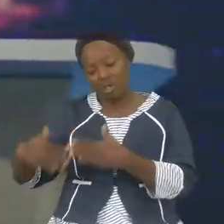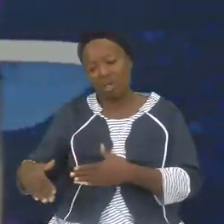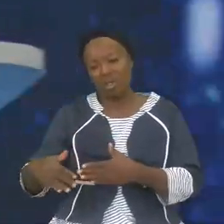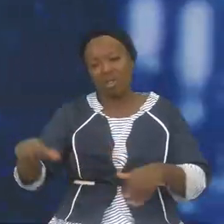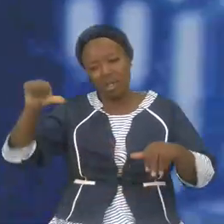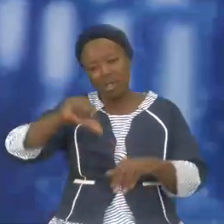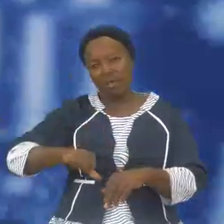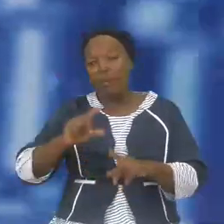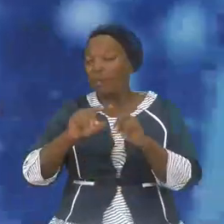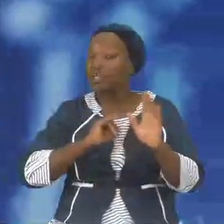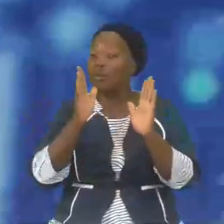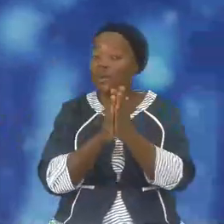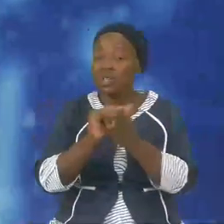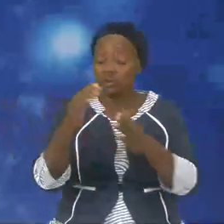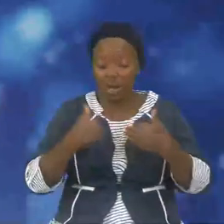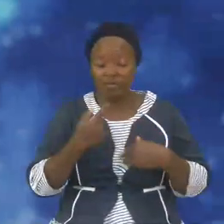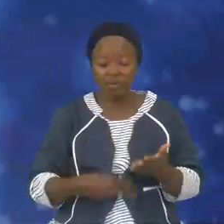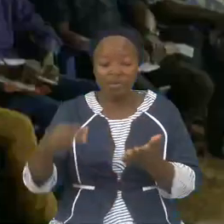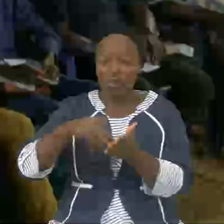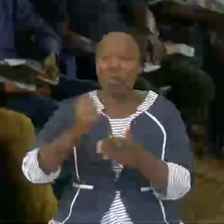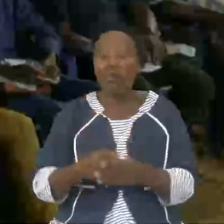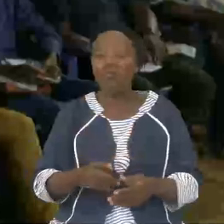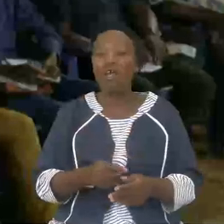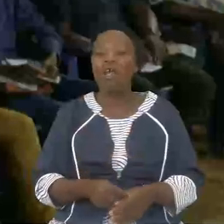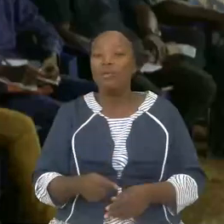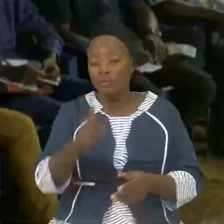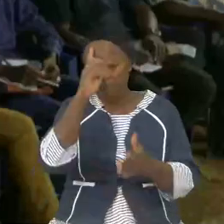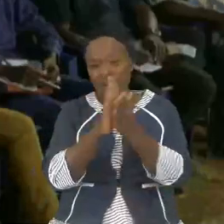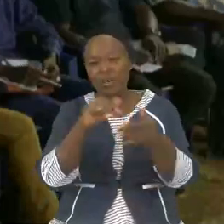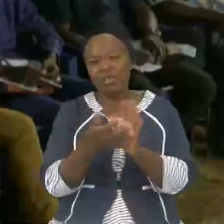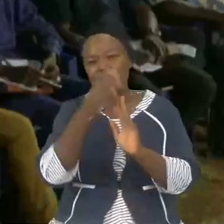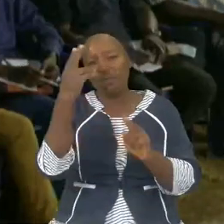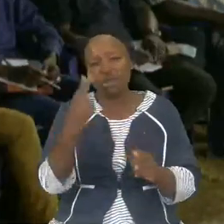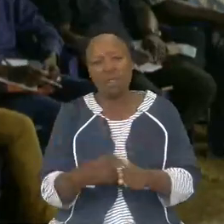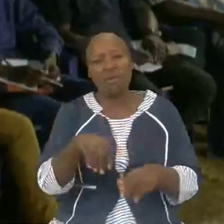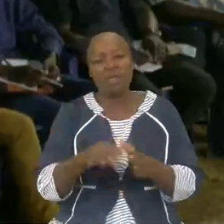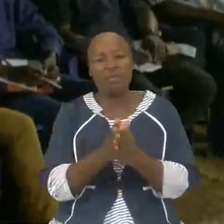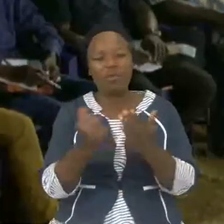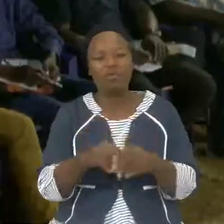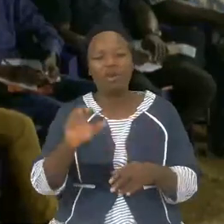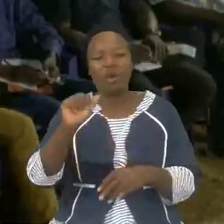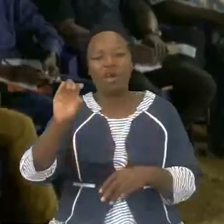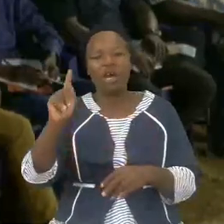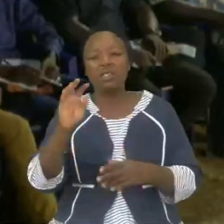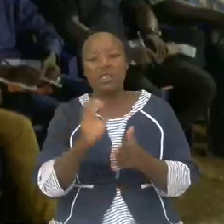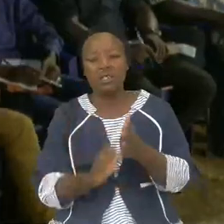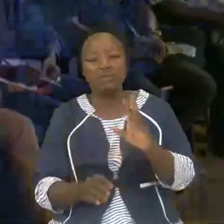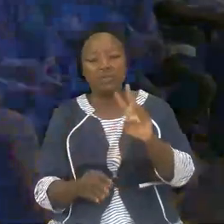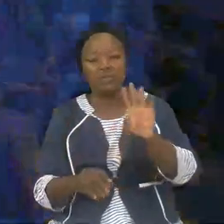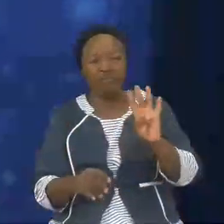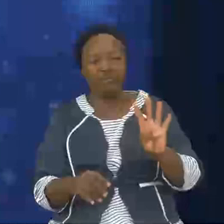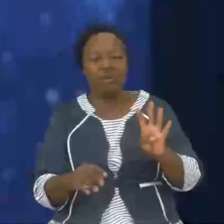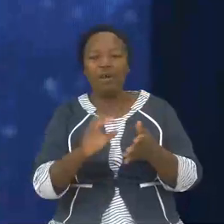avoir la vie ici ou être à l'autre côté. Je prie que vous ayez la résurrection du juste au nom de Jésus-Christ.